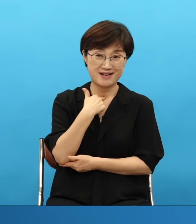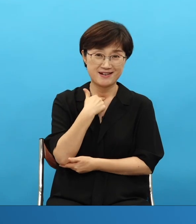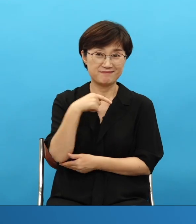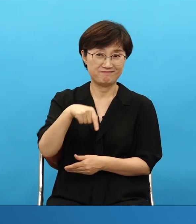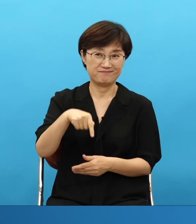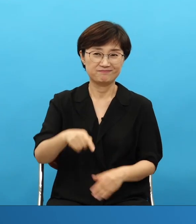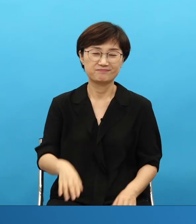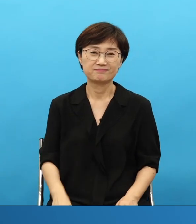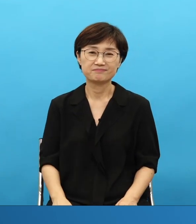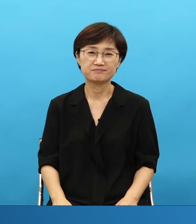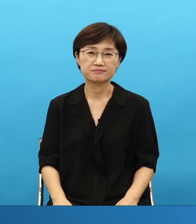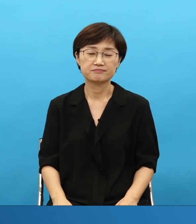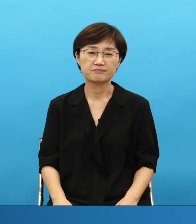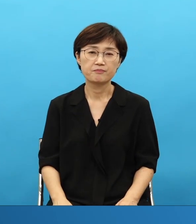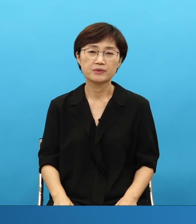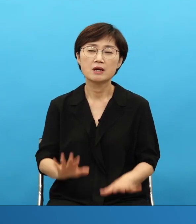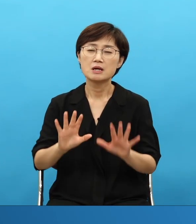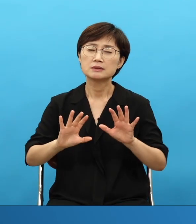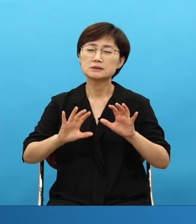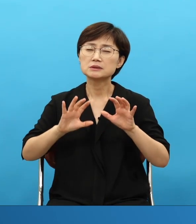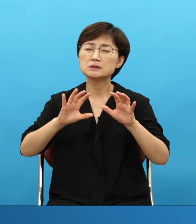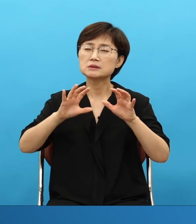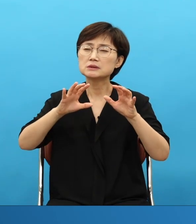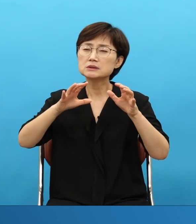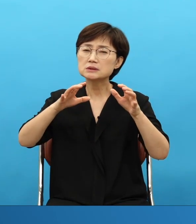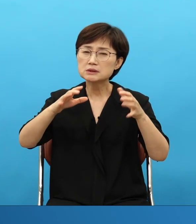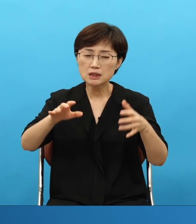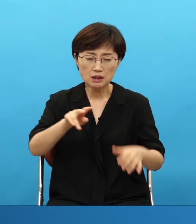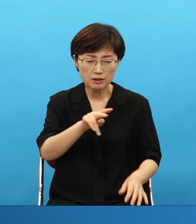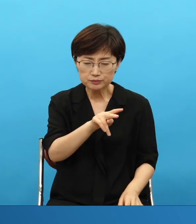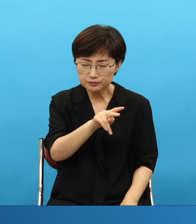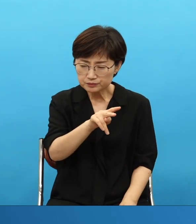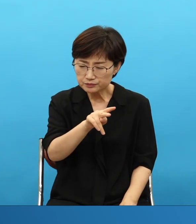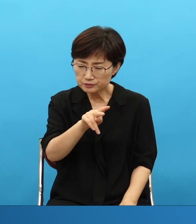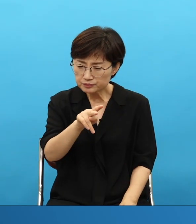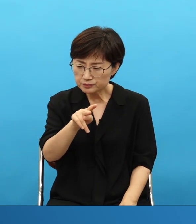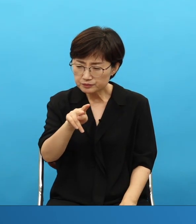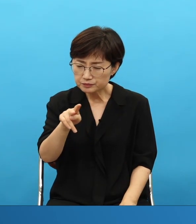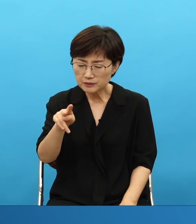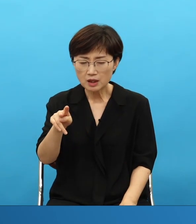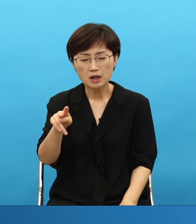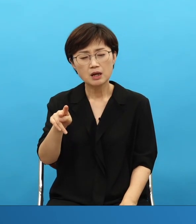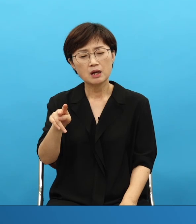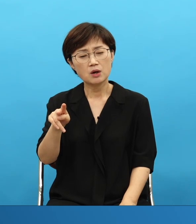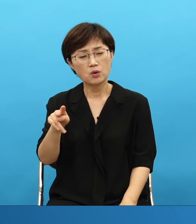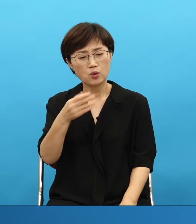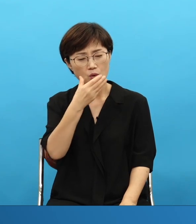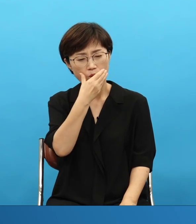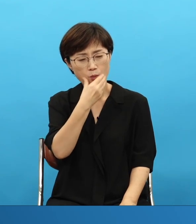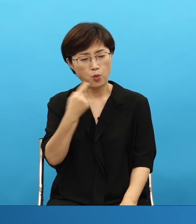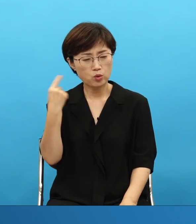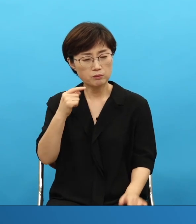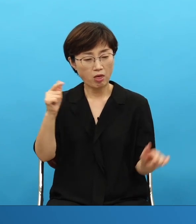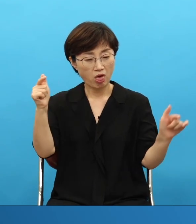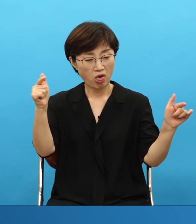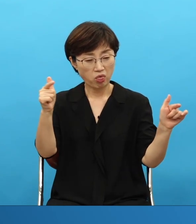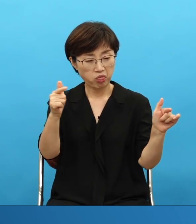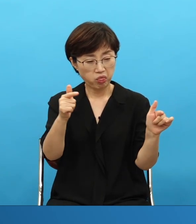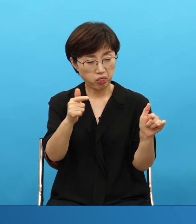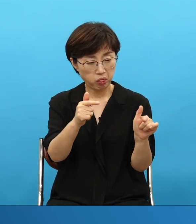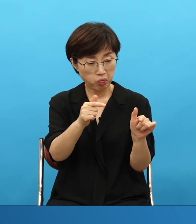here. 전 세계 묘하게도 이 복음이 없어지고 흑암에